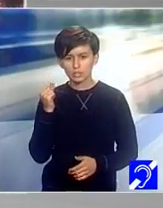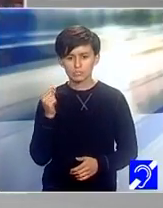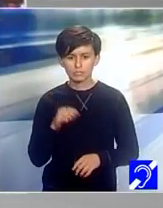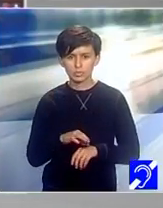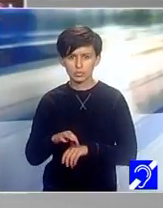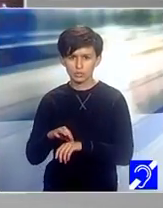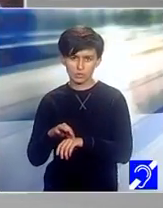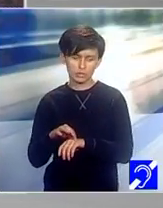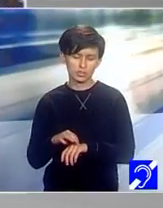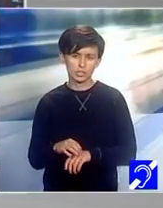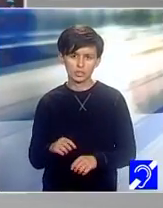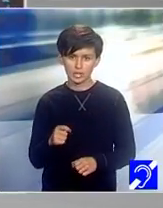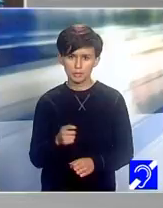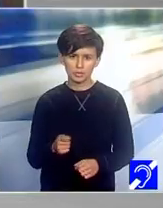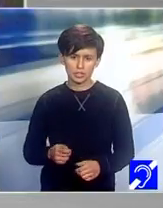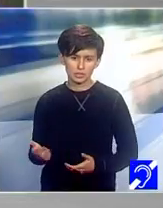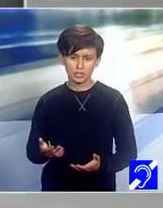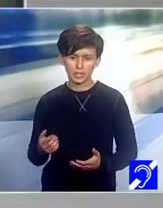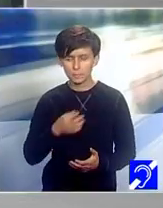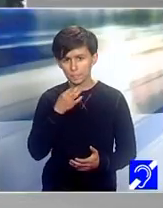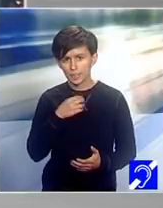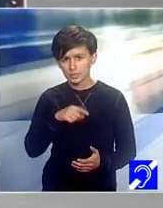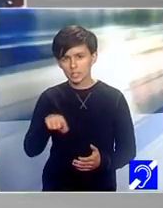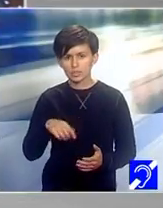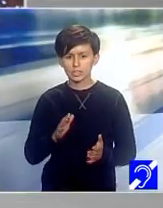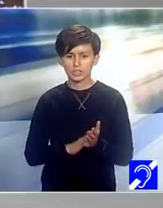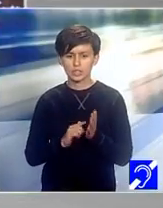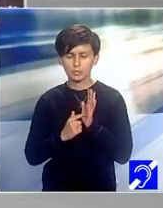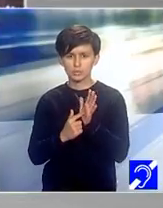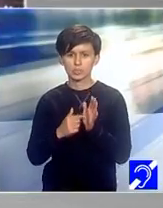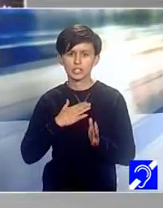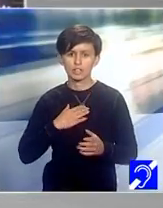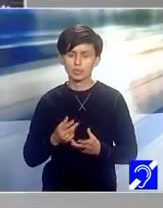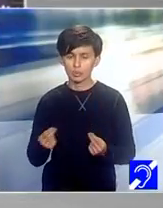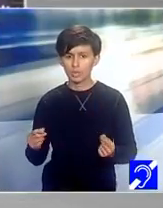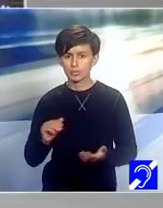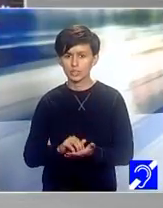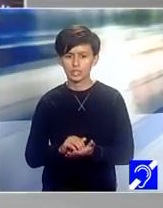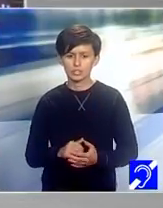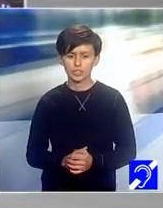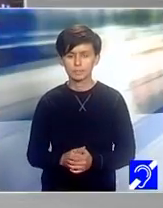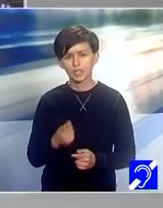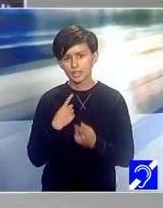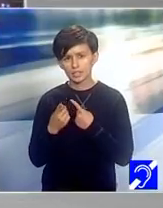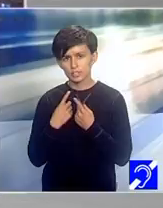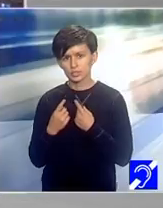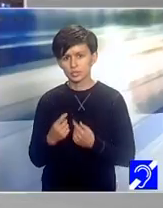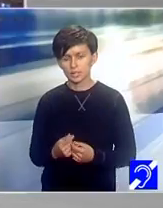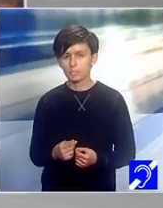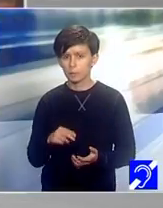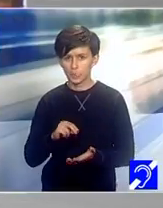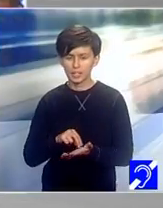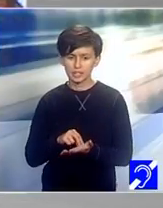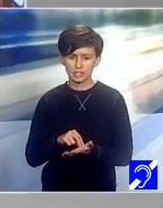coordonatoarea proiectului, care a spus, noi am demonstrat că avem mai multă nevoie. Deci discutăm într-adevăr despre nevoi și